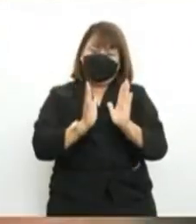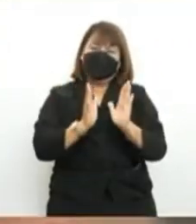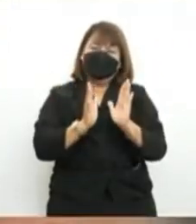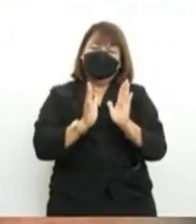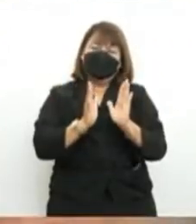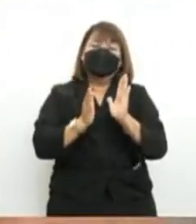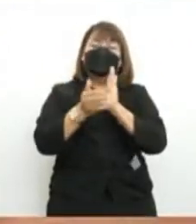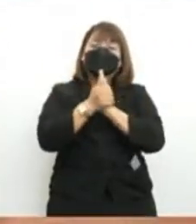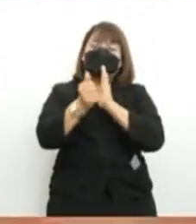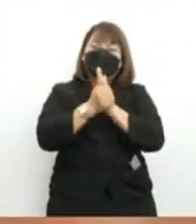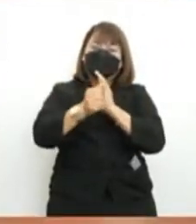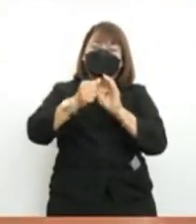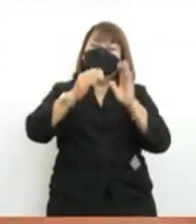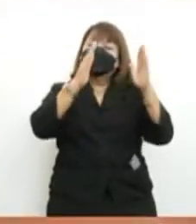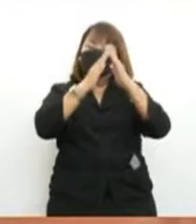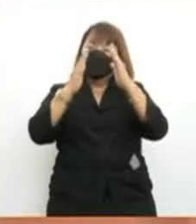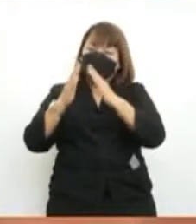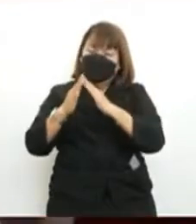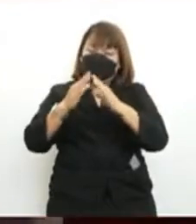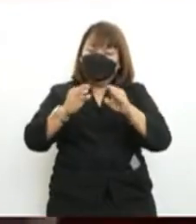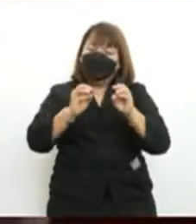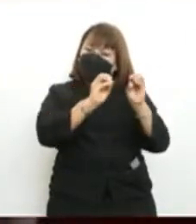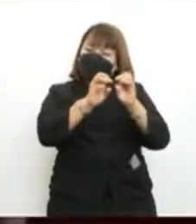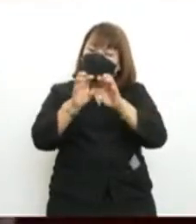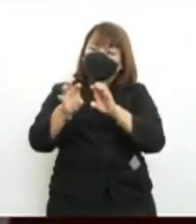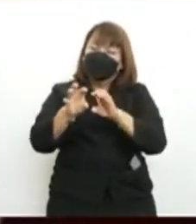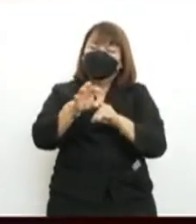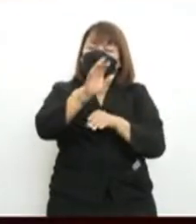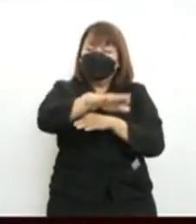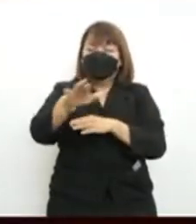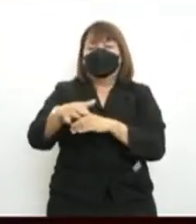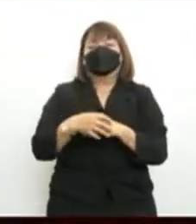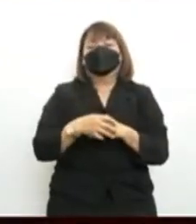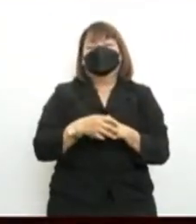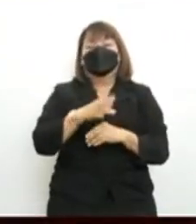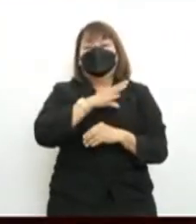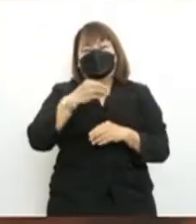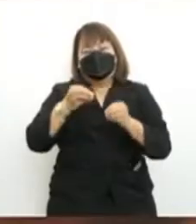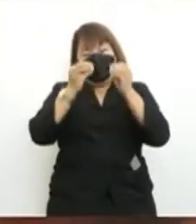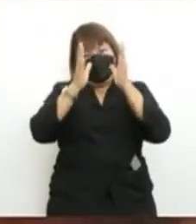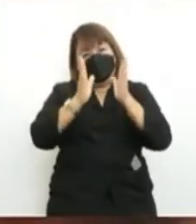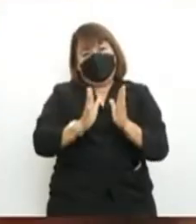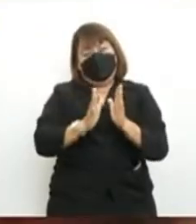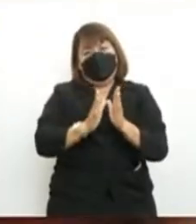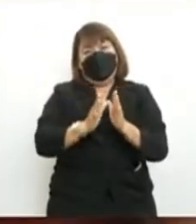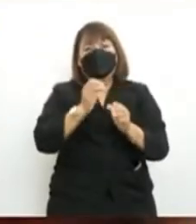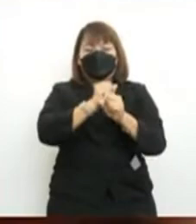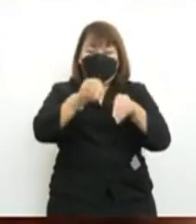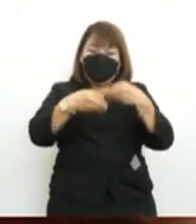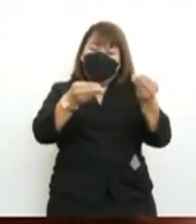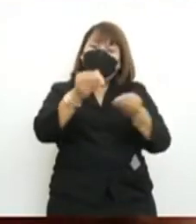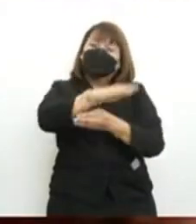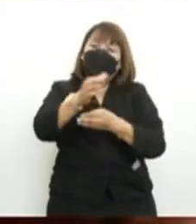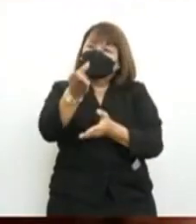ผู้เชี่ยวชาญในท้องถิ่นมาให้ความรู้แก่นักเรียนและคณะครูทำให้นักเรีย